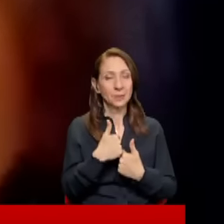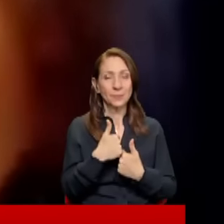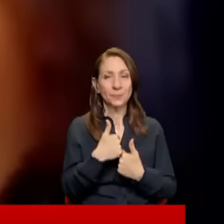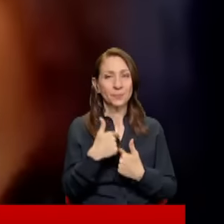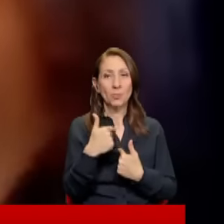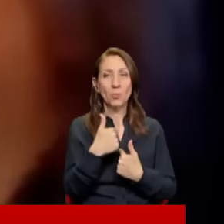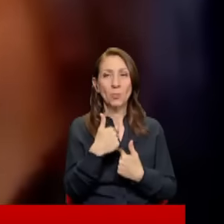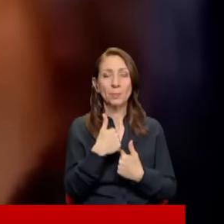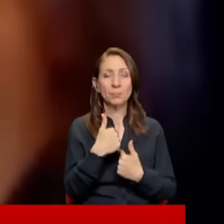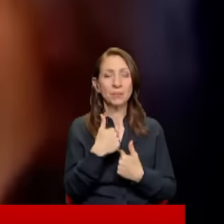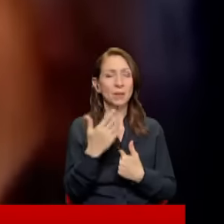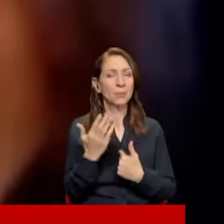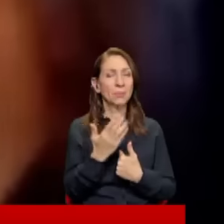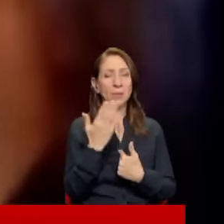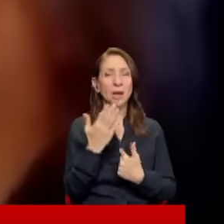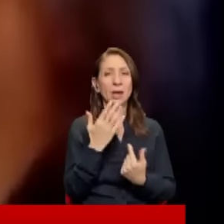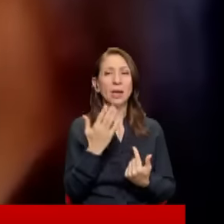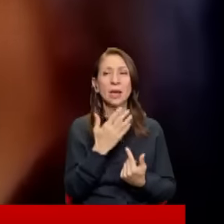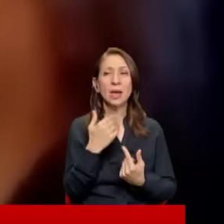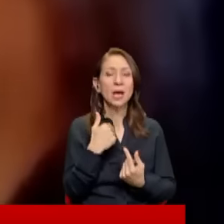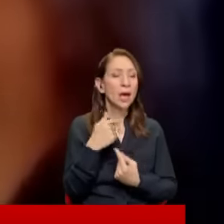yarimi aman